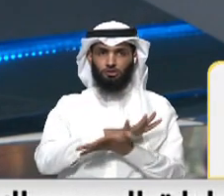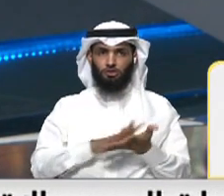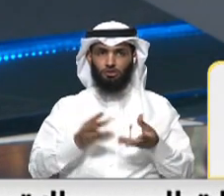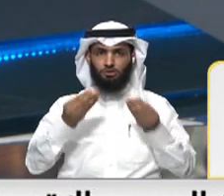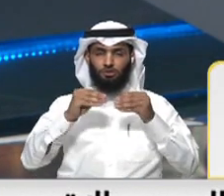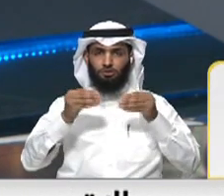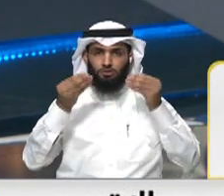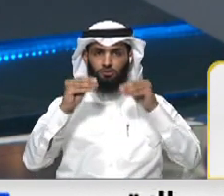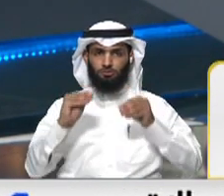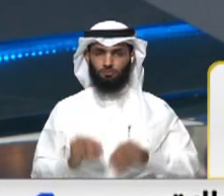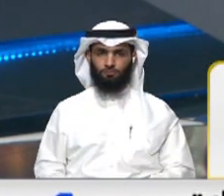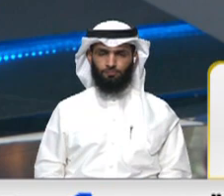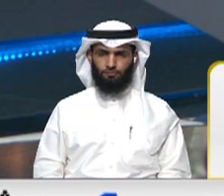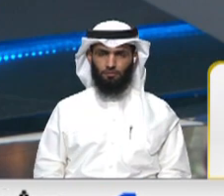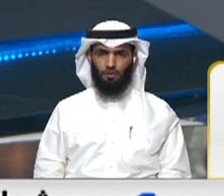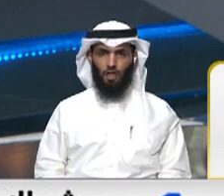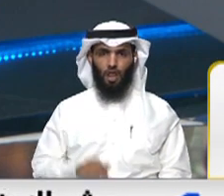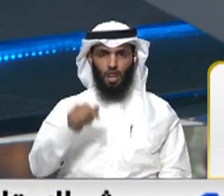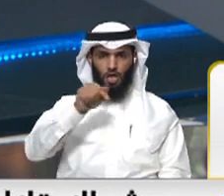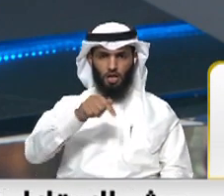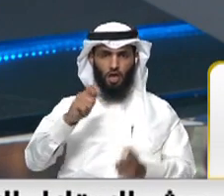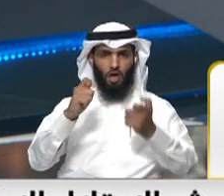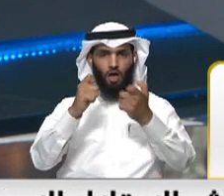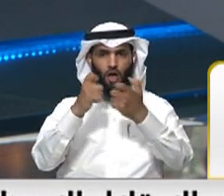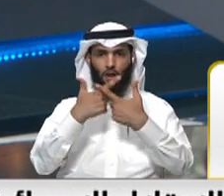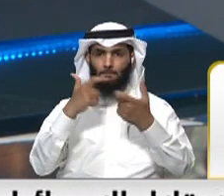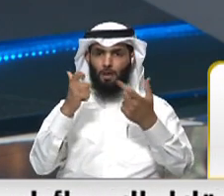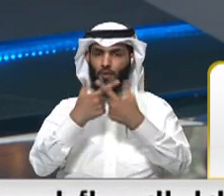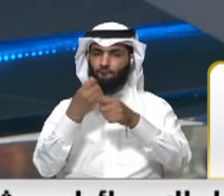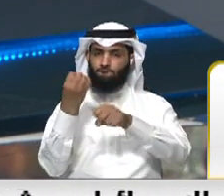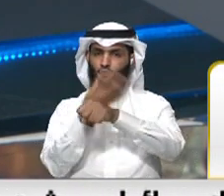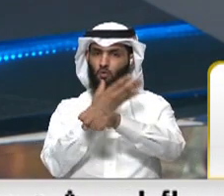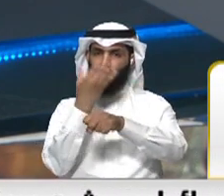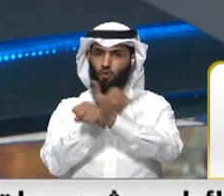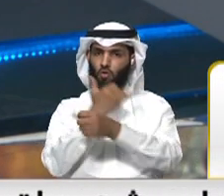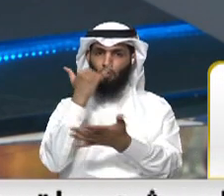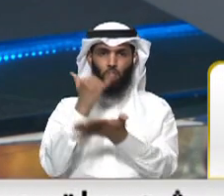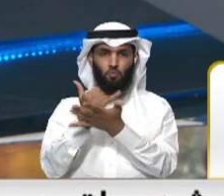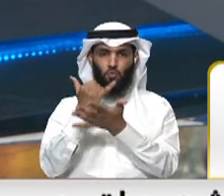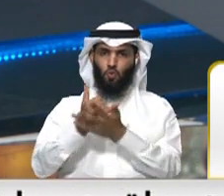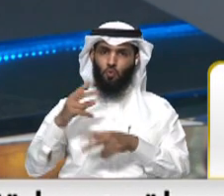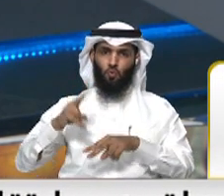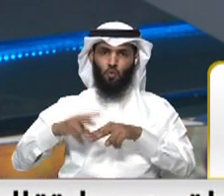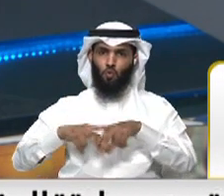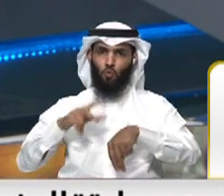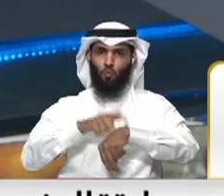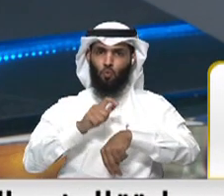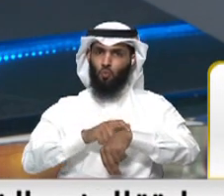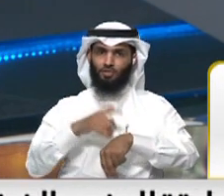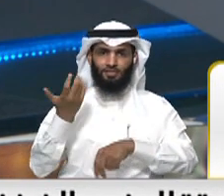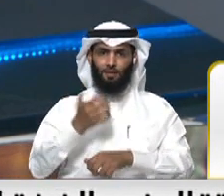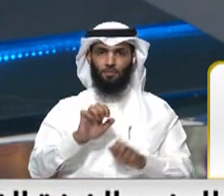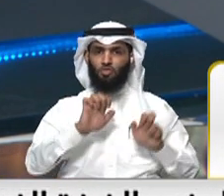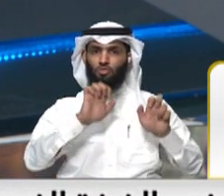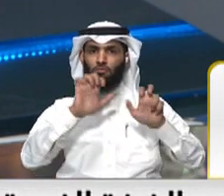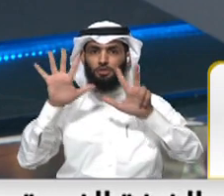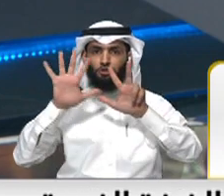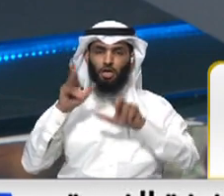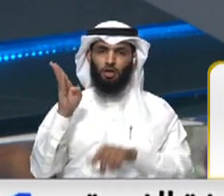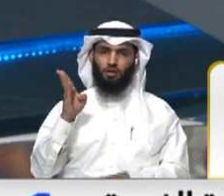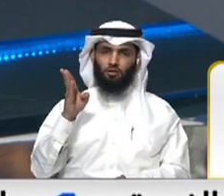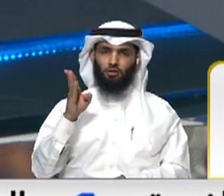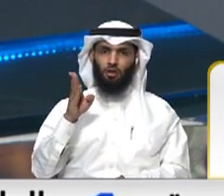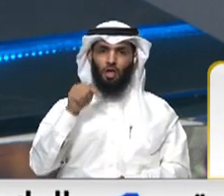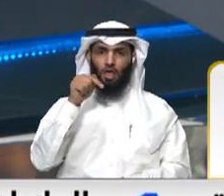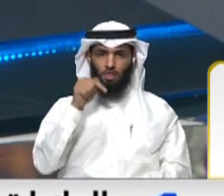بالفعل نعم الحرب الهمجيه التي يشنها الاحتلال الصهيوني منذ ثمانيه اشهر على قطاع غزه تسبب في